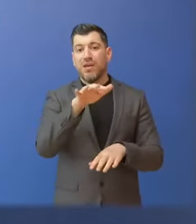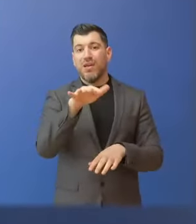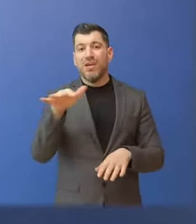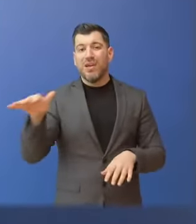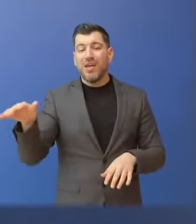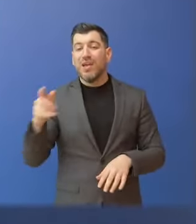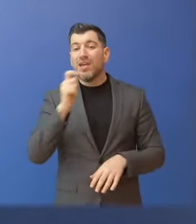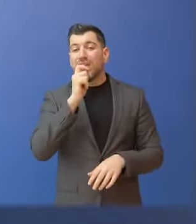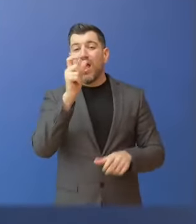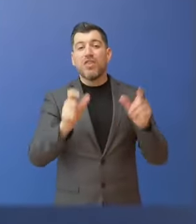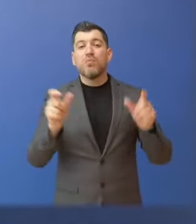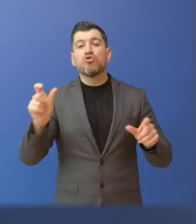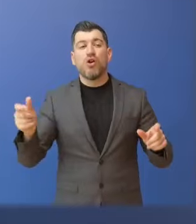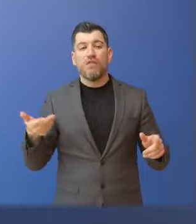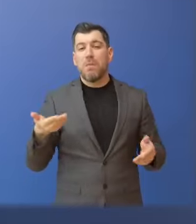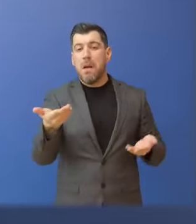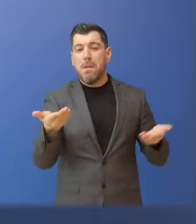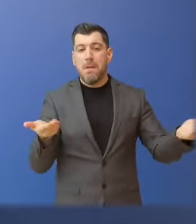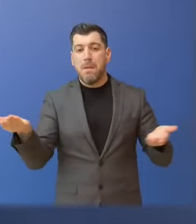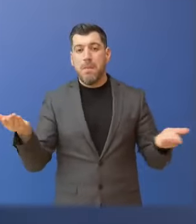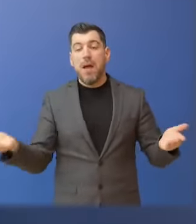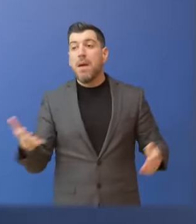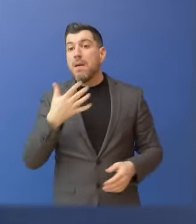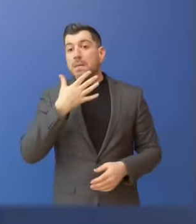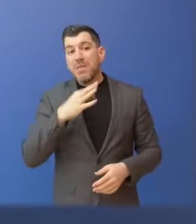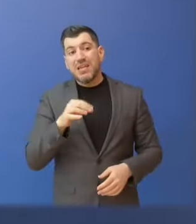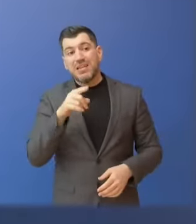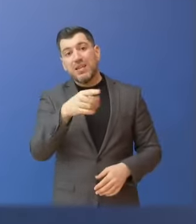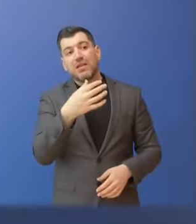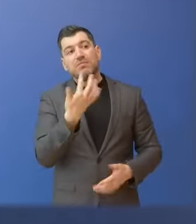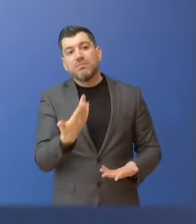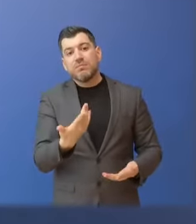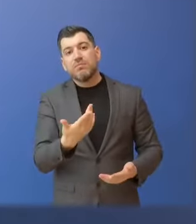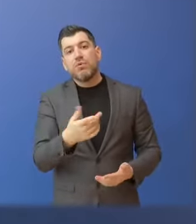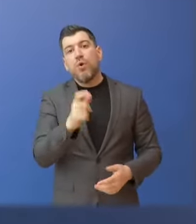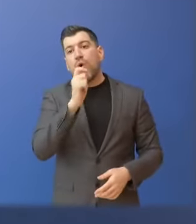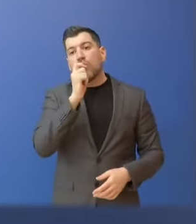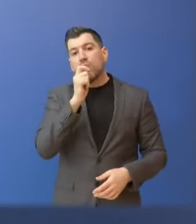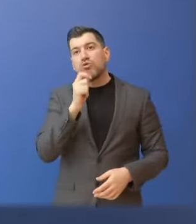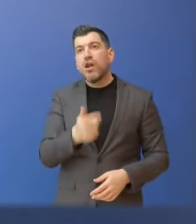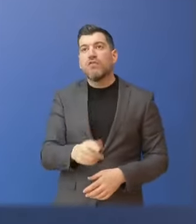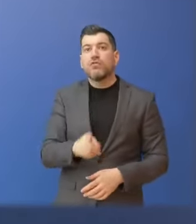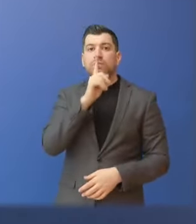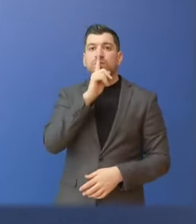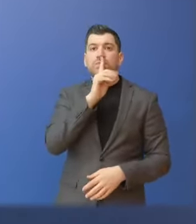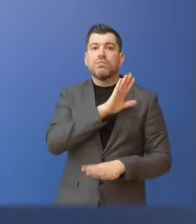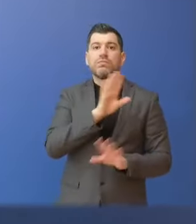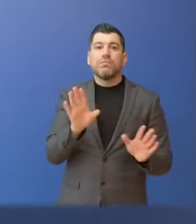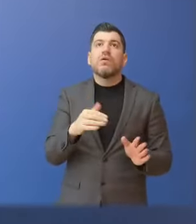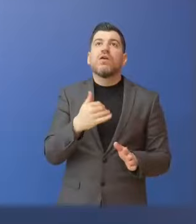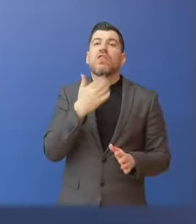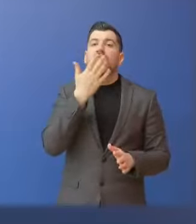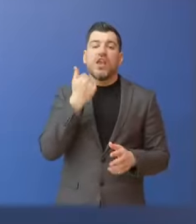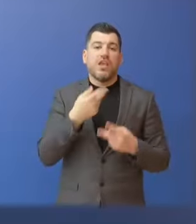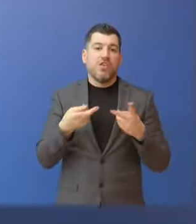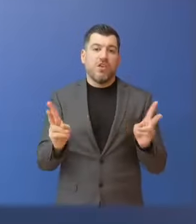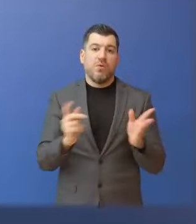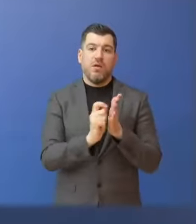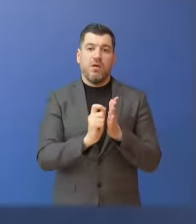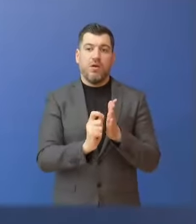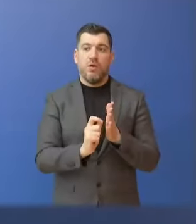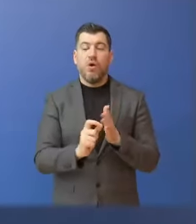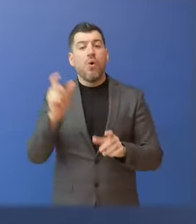ασκούνται αγωγές κατά δημοσιογράφων θυμώνετε η δημοσιογραφία καταρχάς ο κάθε πολίτης ο κάθε ιδιώτης έχει δικαίωμα να προασπίσει τα